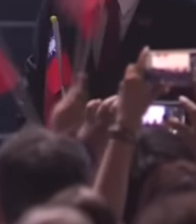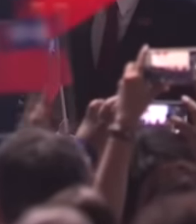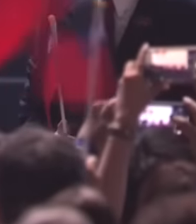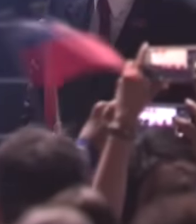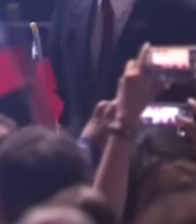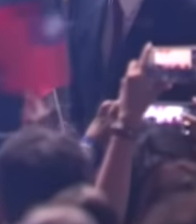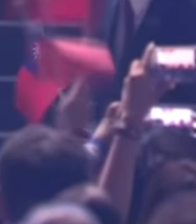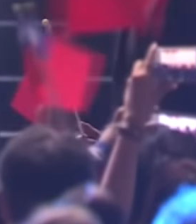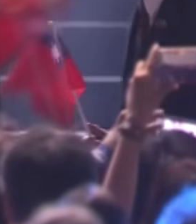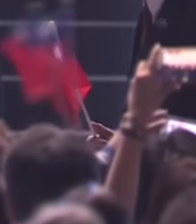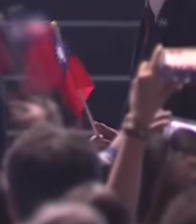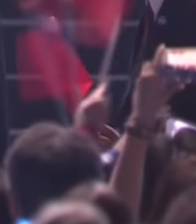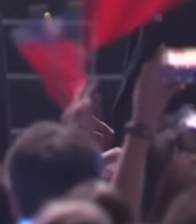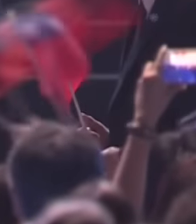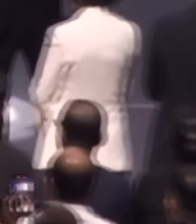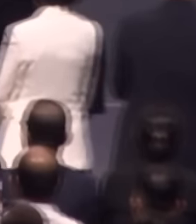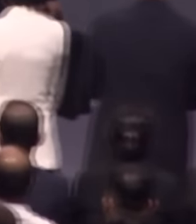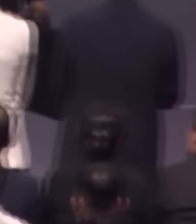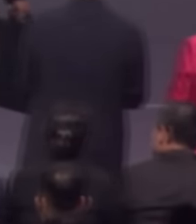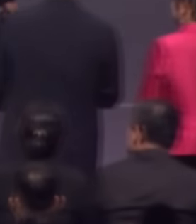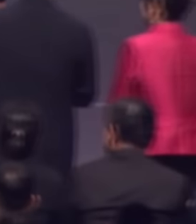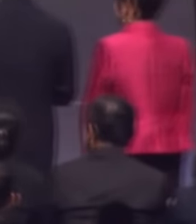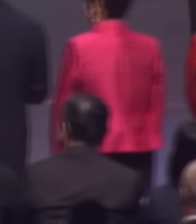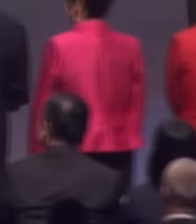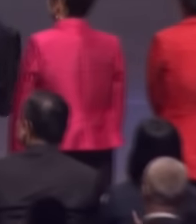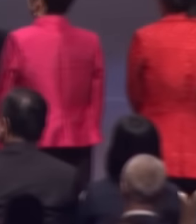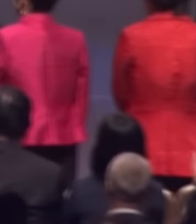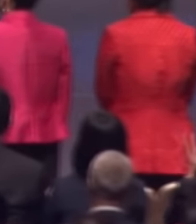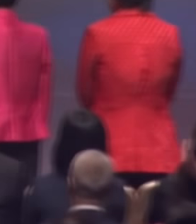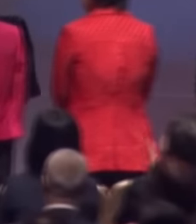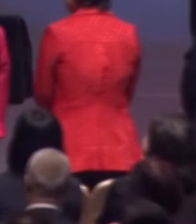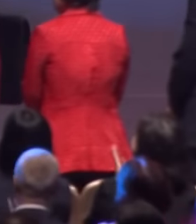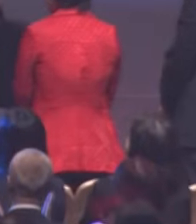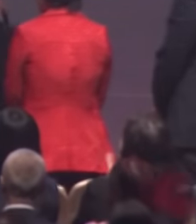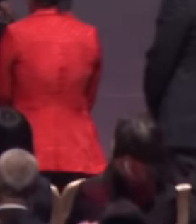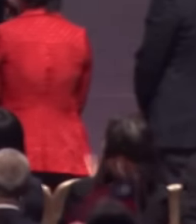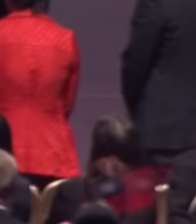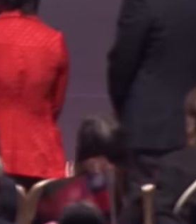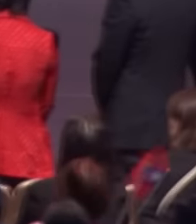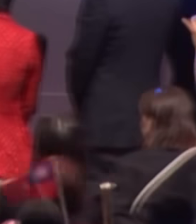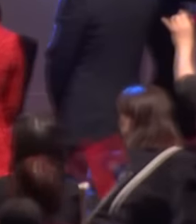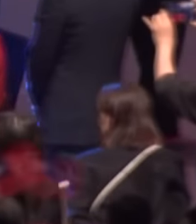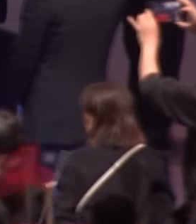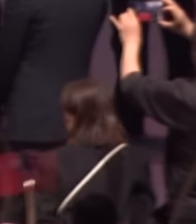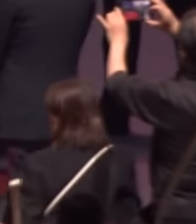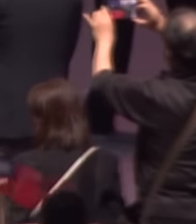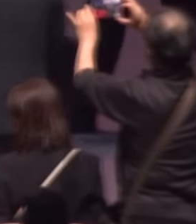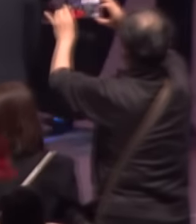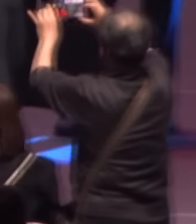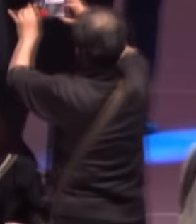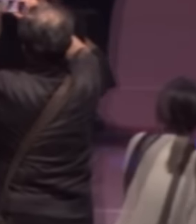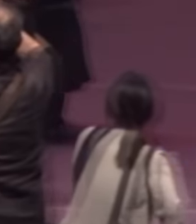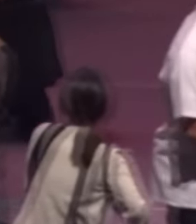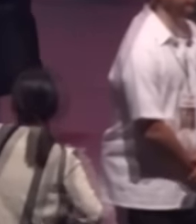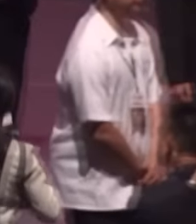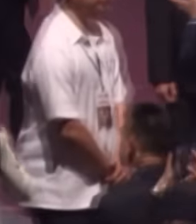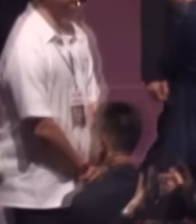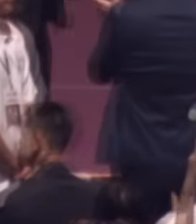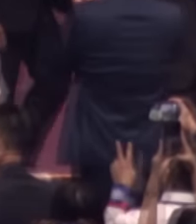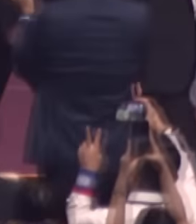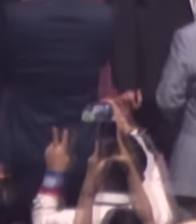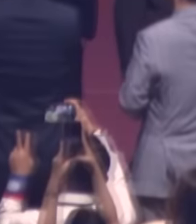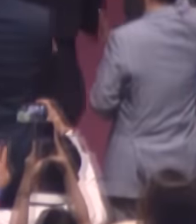对了，你们中华民国是祖先，不能这样讲啊。 怎么样讲都不对。 对，他也不能说哦，中华民国在1949年已经被我们取代了，已经亡